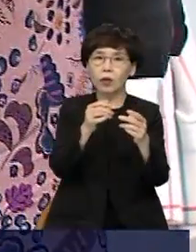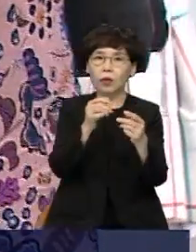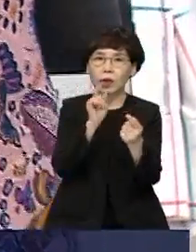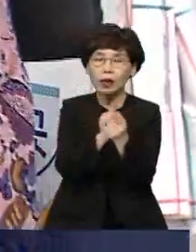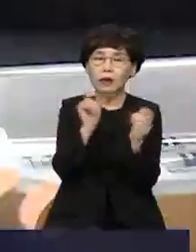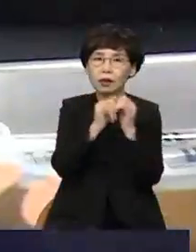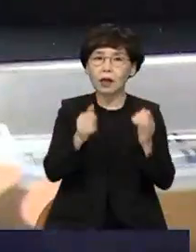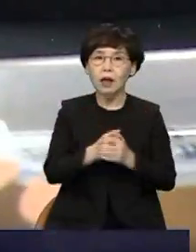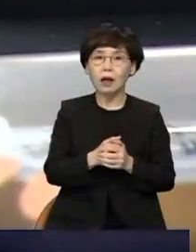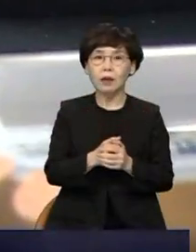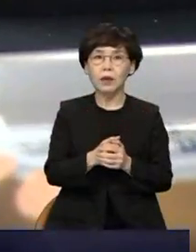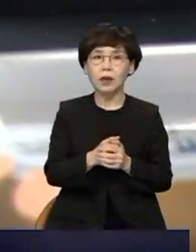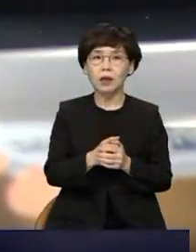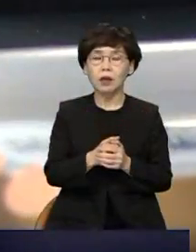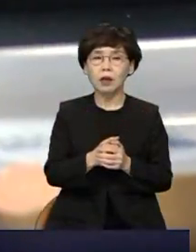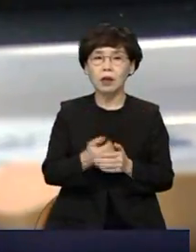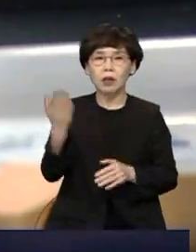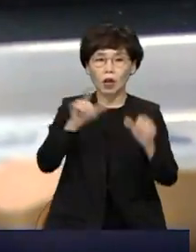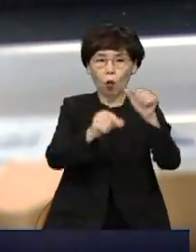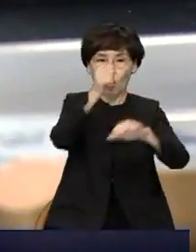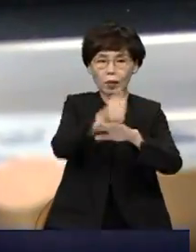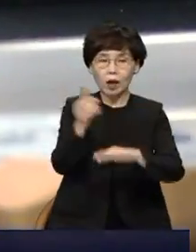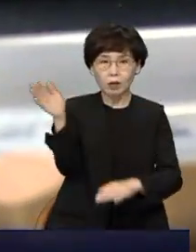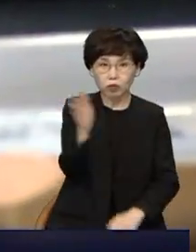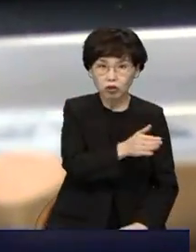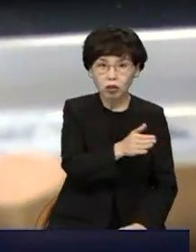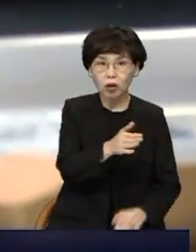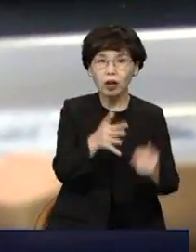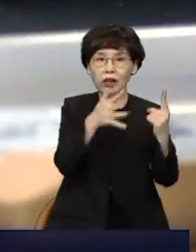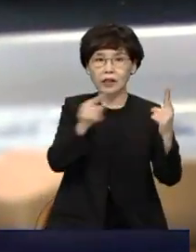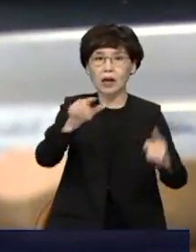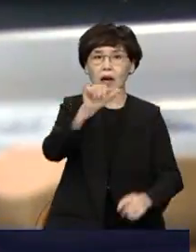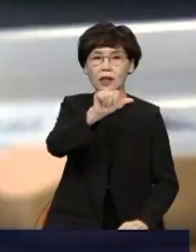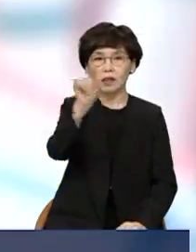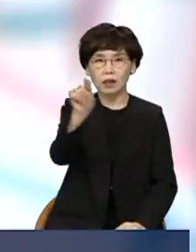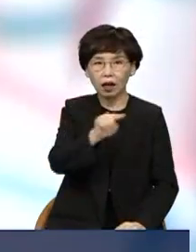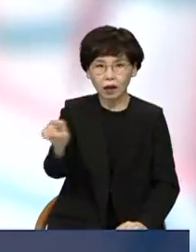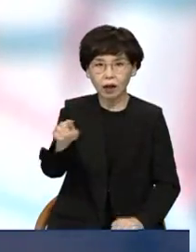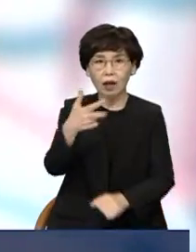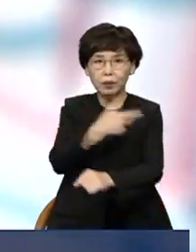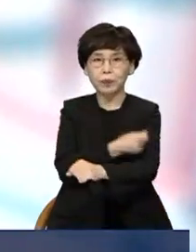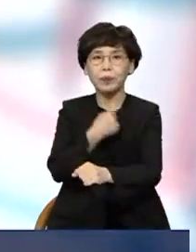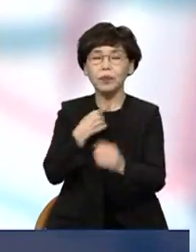말부터 아스트라제네카 1차 접종을 받은 이들로 12주 접종 간격에